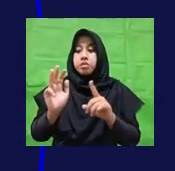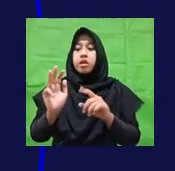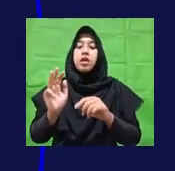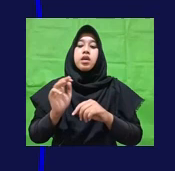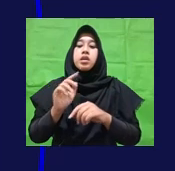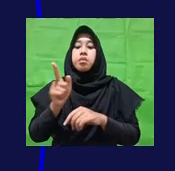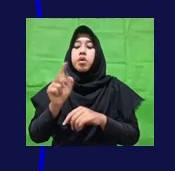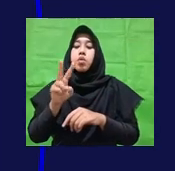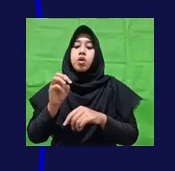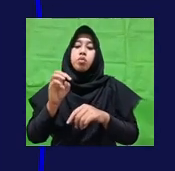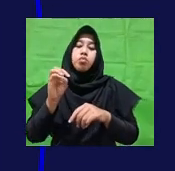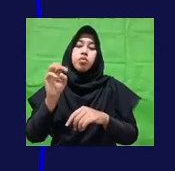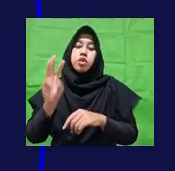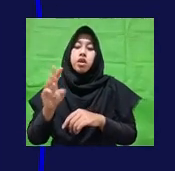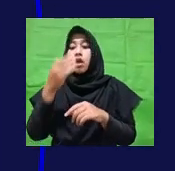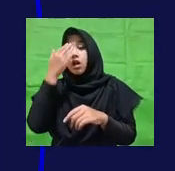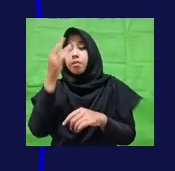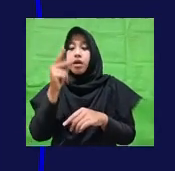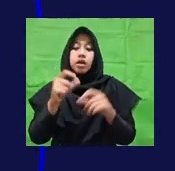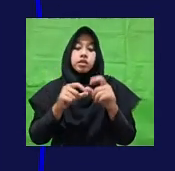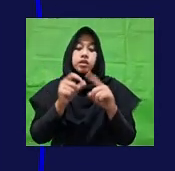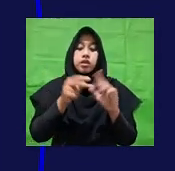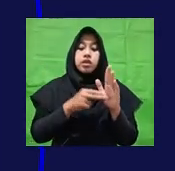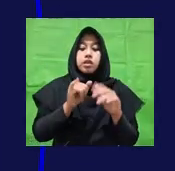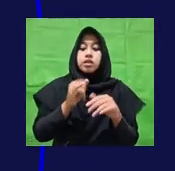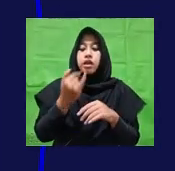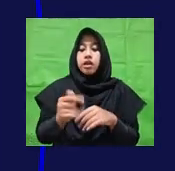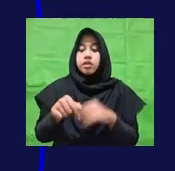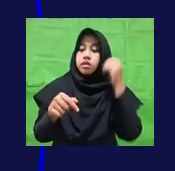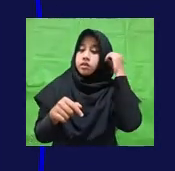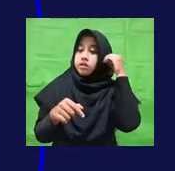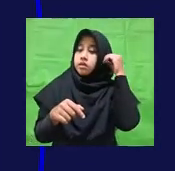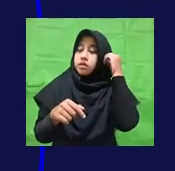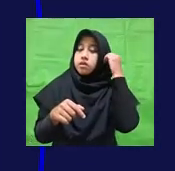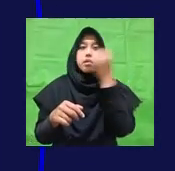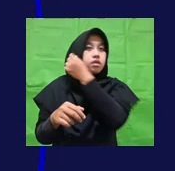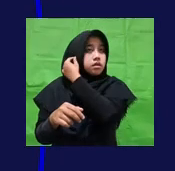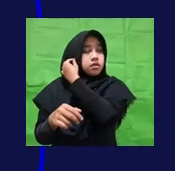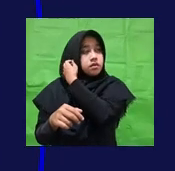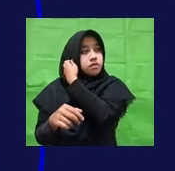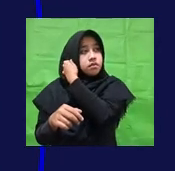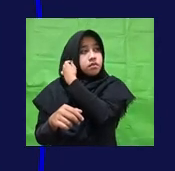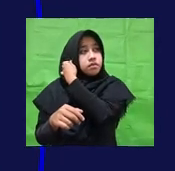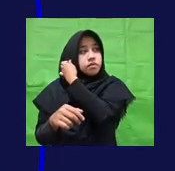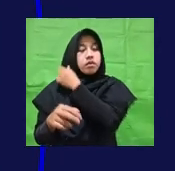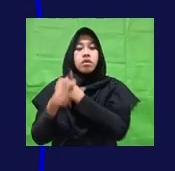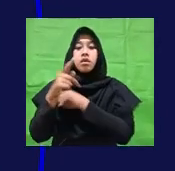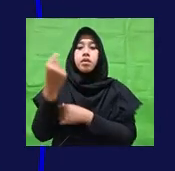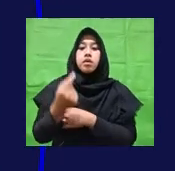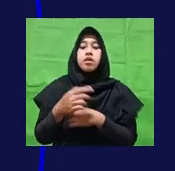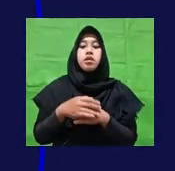Nah, kenapa residensi ini kami hadirkan di sini? Karena kami berpikir ini adalah residensi yang sementara ini secara data kami temukan